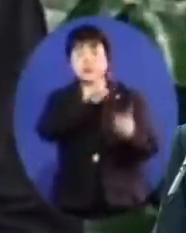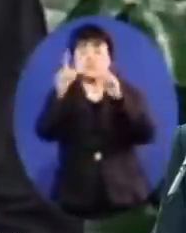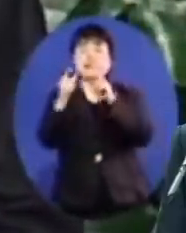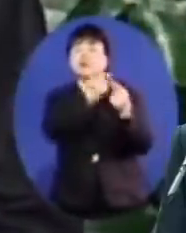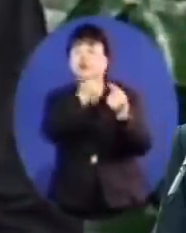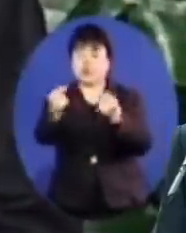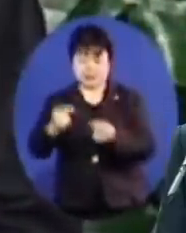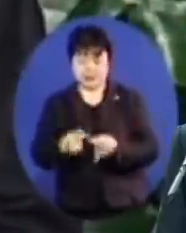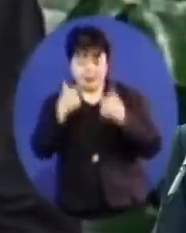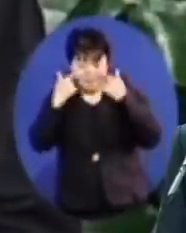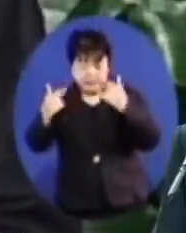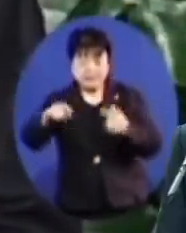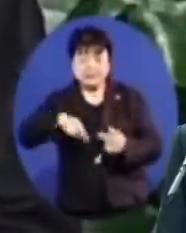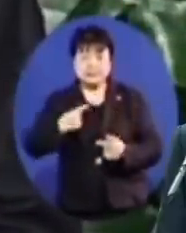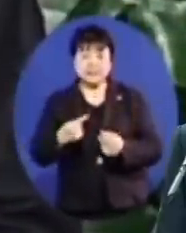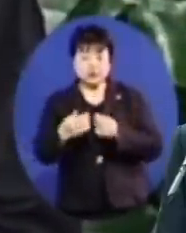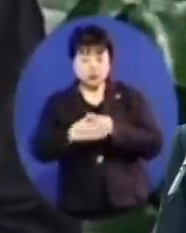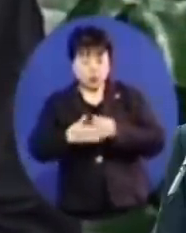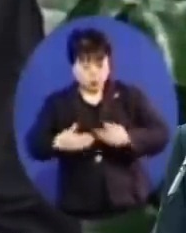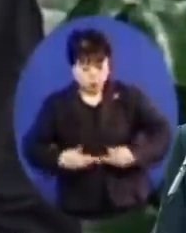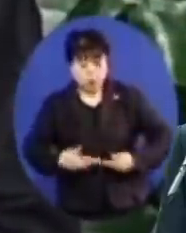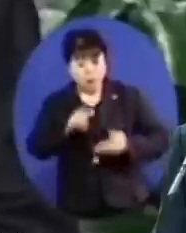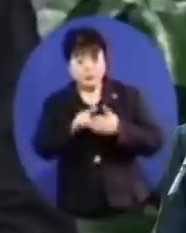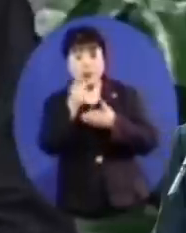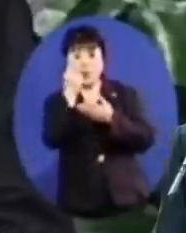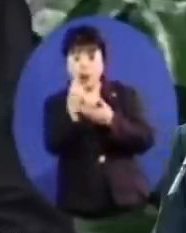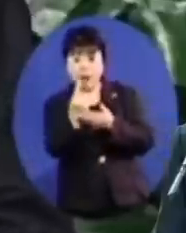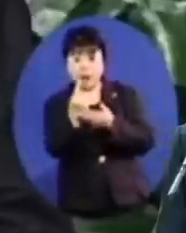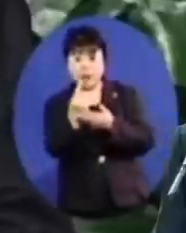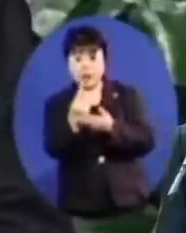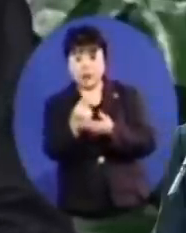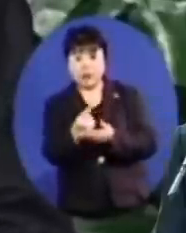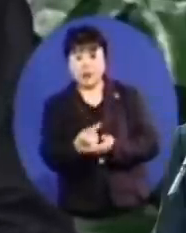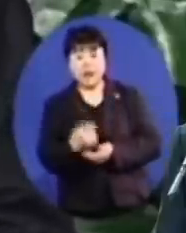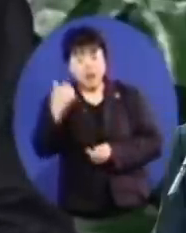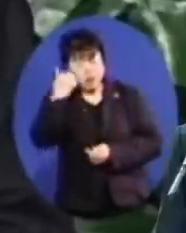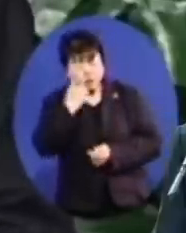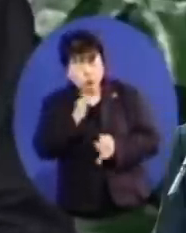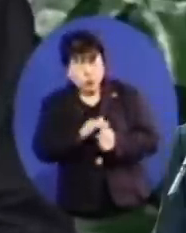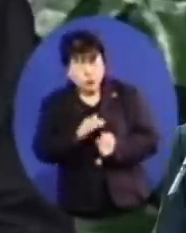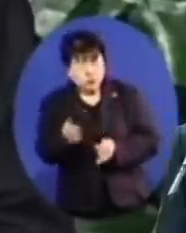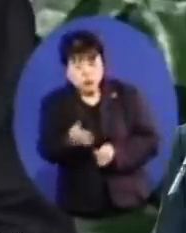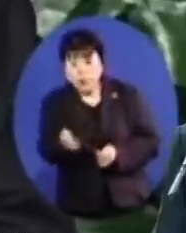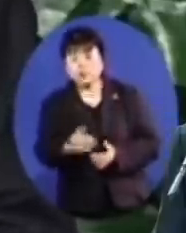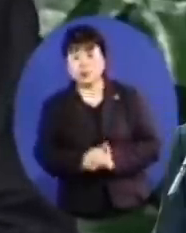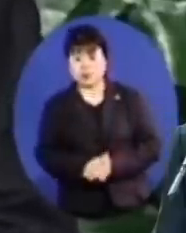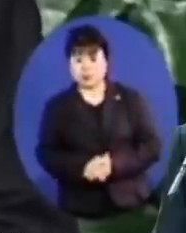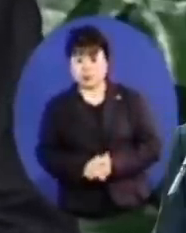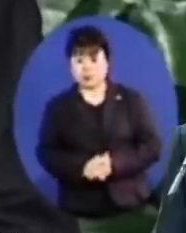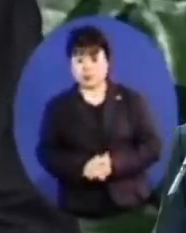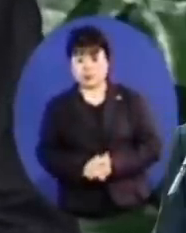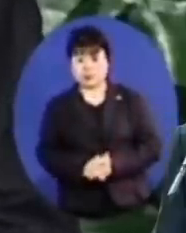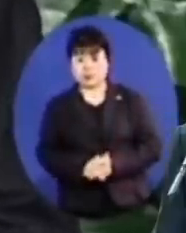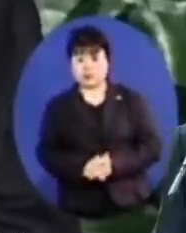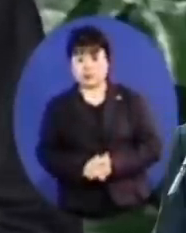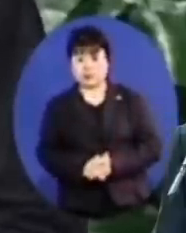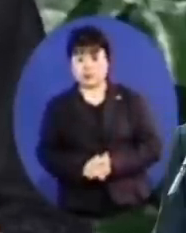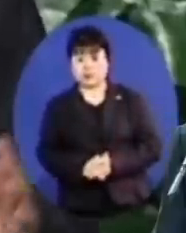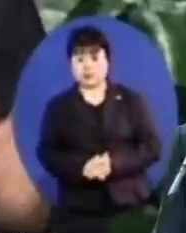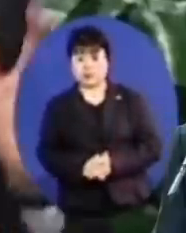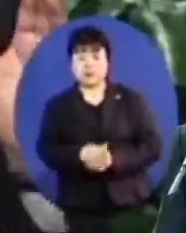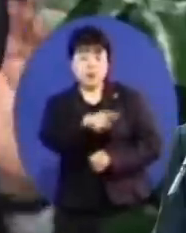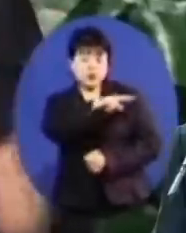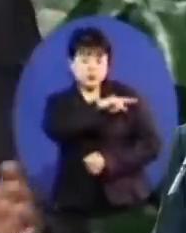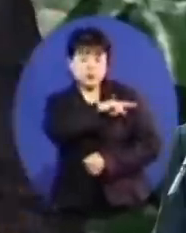것입니다. 반드시 자기도 도움이 필요할 때가 오는 것입니다. 그때 아무도 도와줄 사람이 없을 것입니다. 우리가 제일